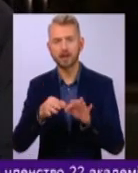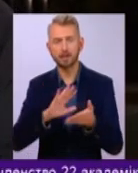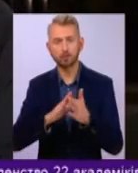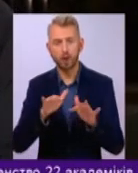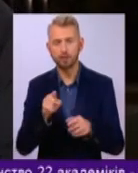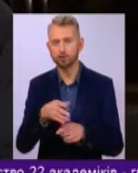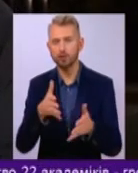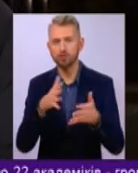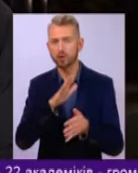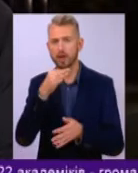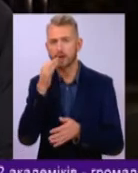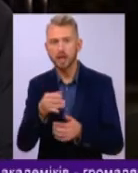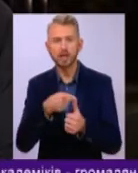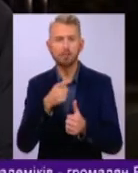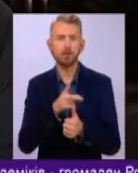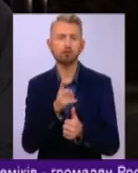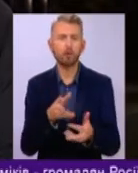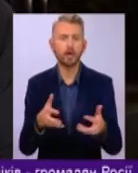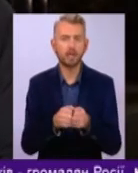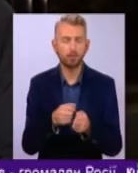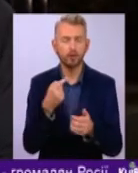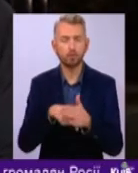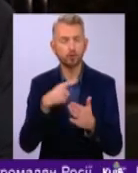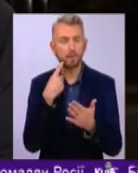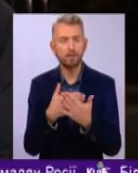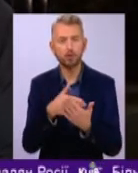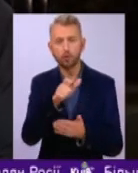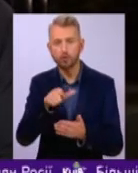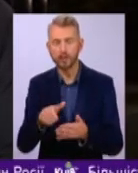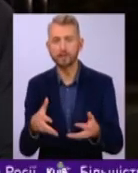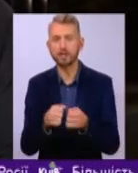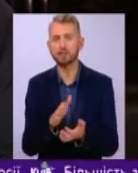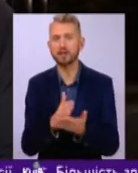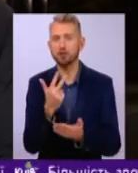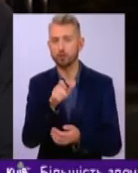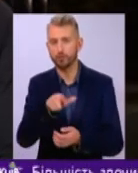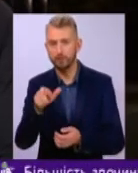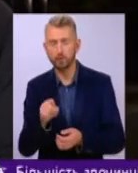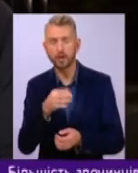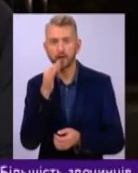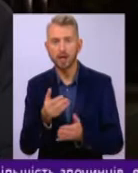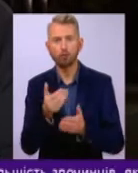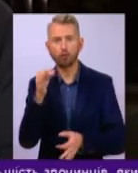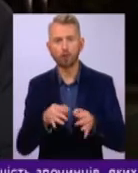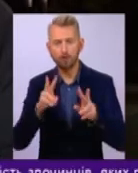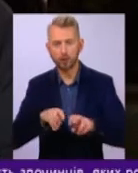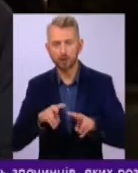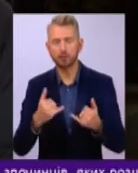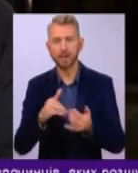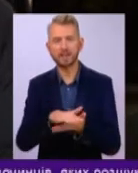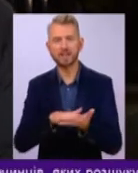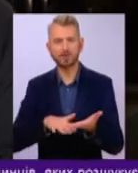чітко не називали імен, хто таке затриманий, тому що підозрюваних і, відповідно, затриманих є троє. Вони лише сказали, що досудове розслідування нині